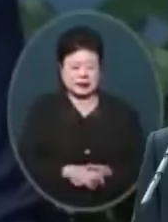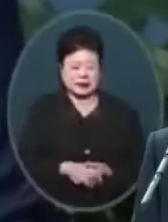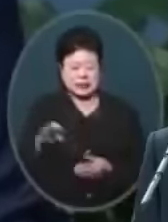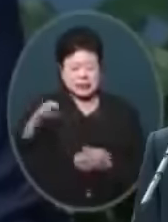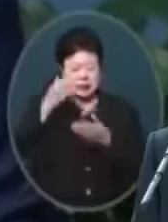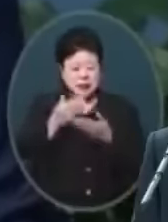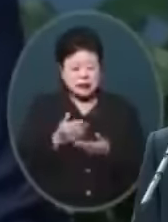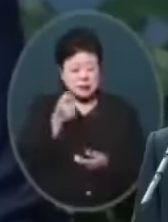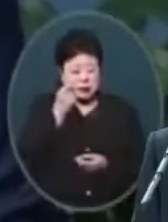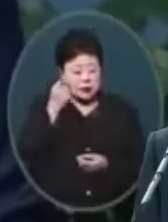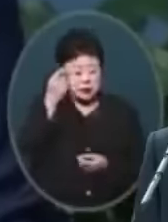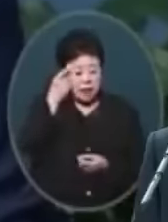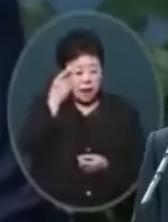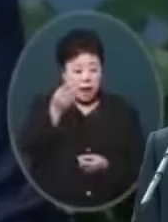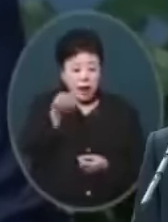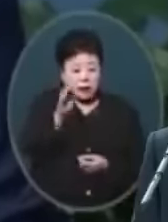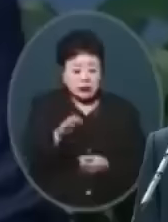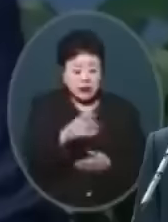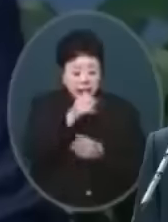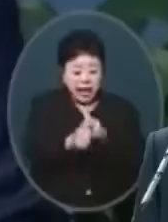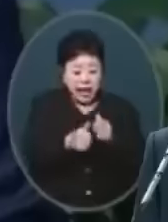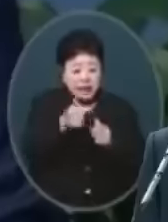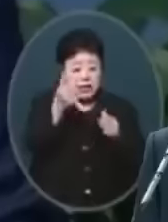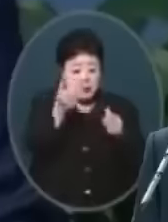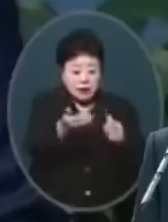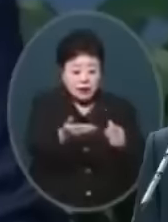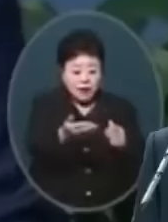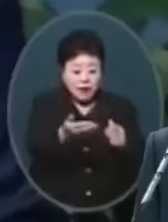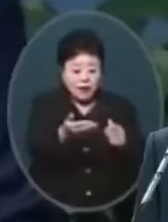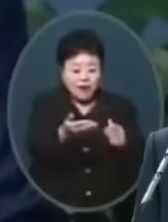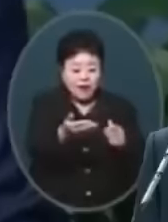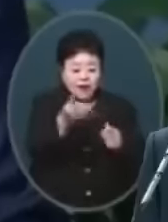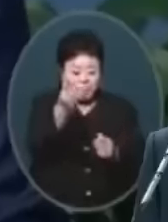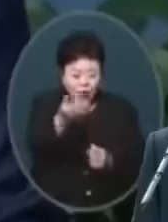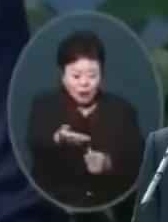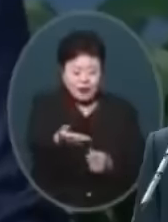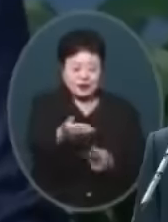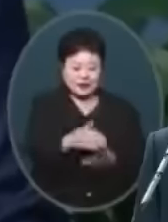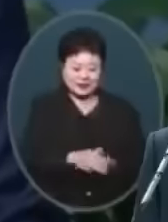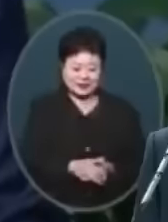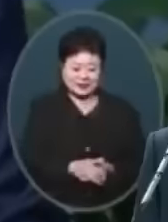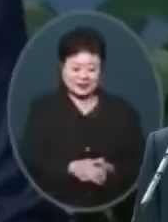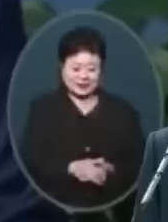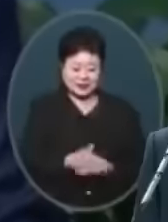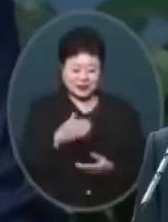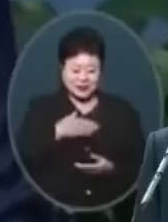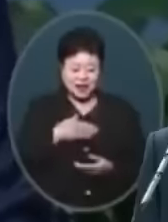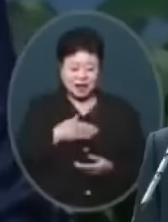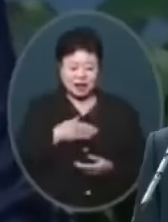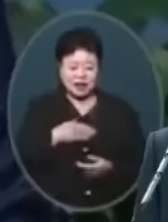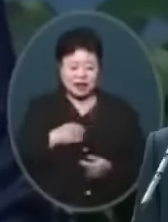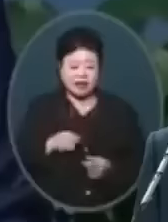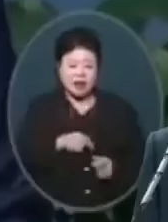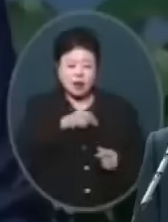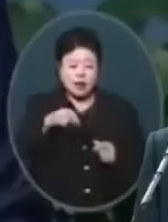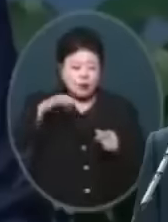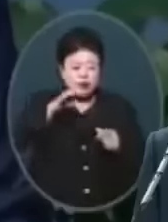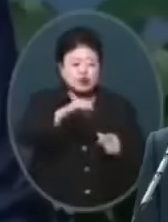인정을 받지 못한다고 생각할지 모르겠지만 하나님께서 너희는 내게 택함을 받은 사람이다.